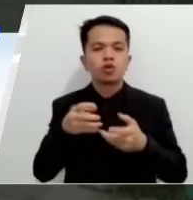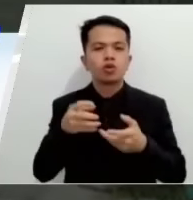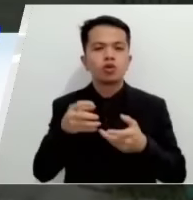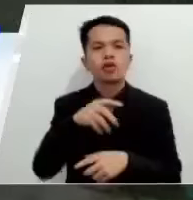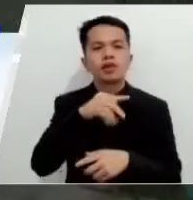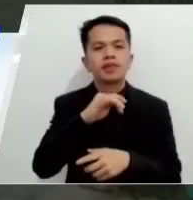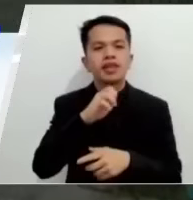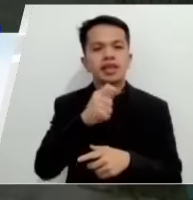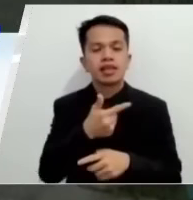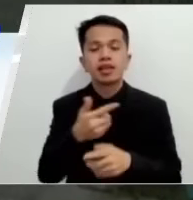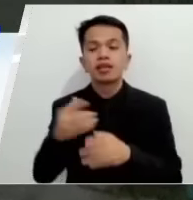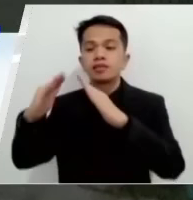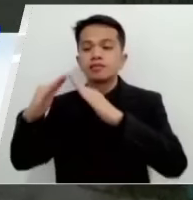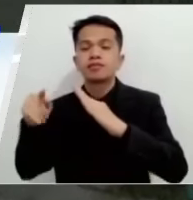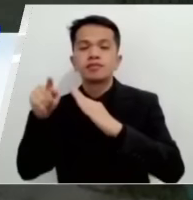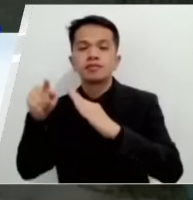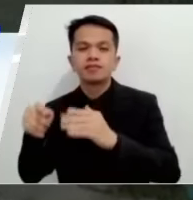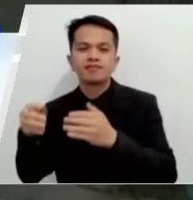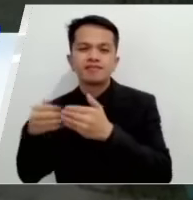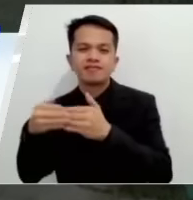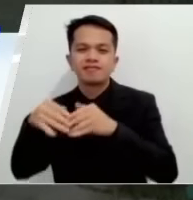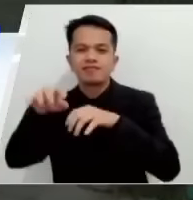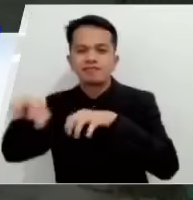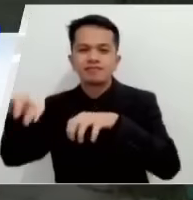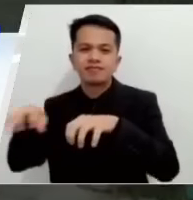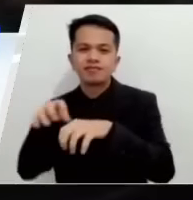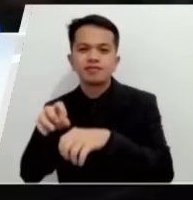sa loob ng isang subdivision dito sa Imus, Cavite.